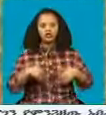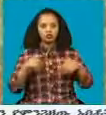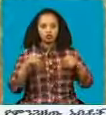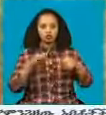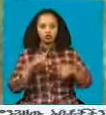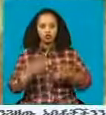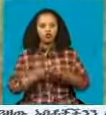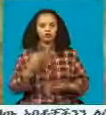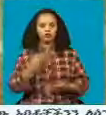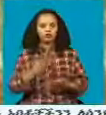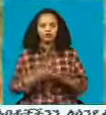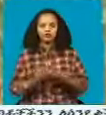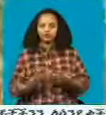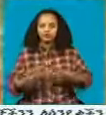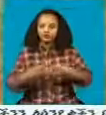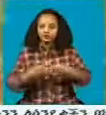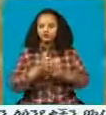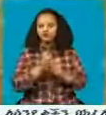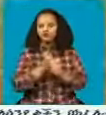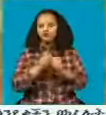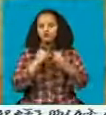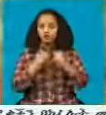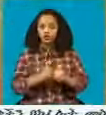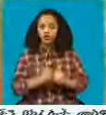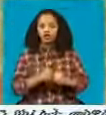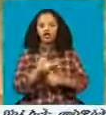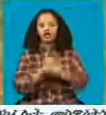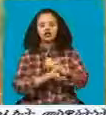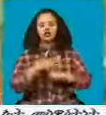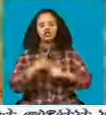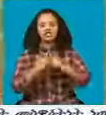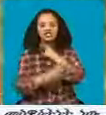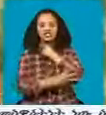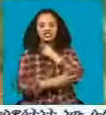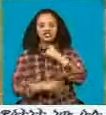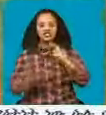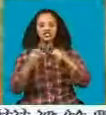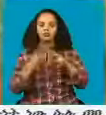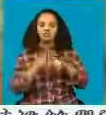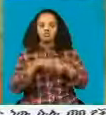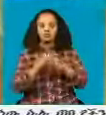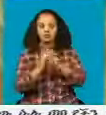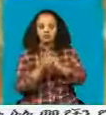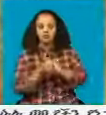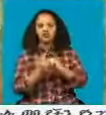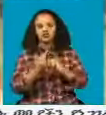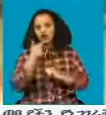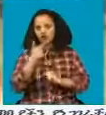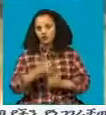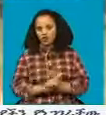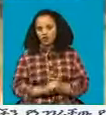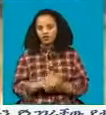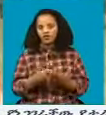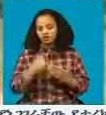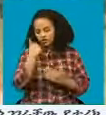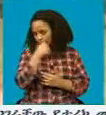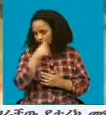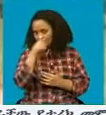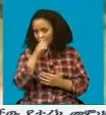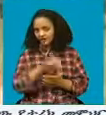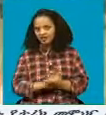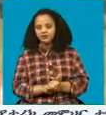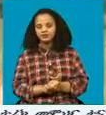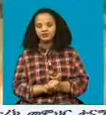እንዲሁም ባለሀብቱን በማስተባበር መስራት ከተቻለ የሀገራችን የድህነት ታሪክ በአጭር ጊዜ መለወጥ ያስችላልን ብለዋል። የኢትዮጵያን